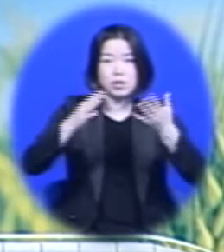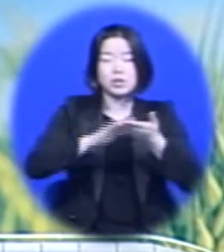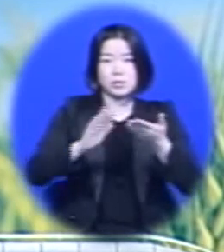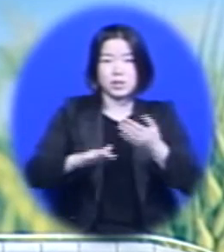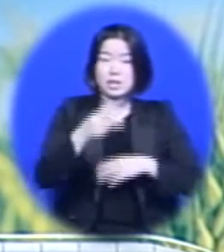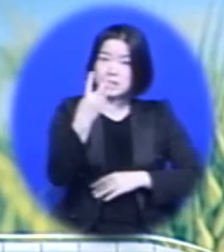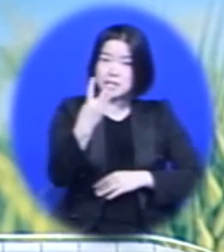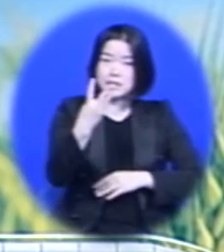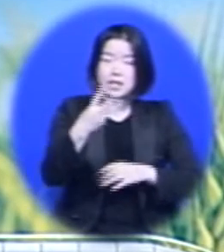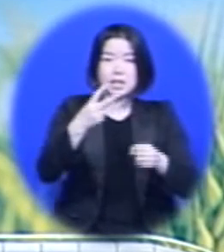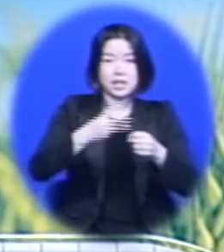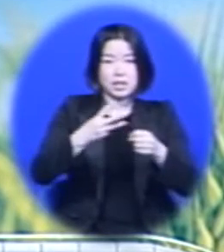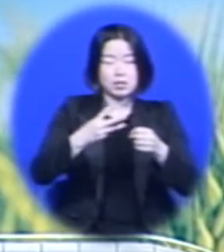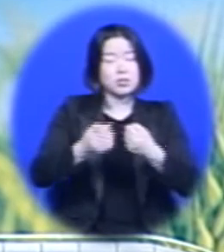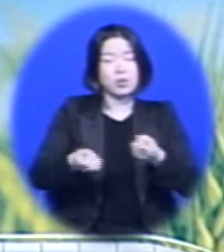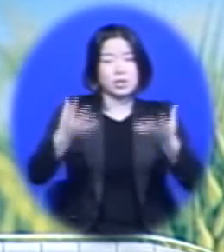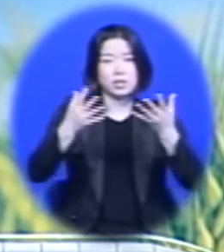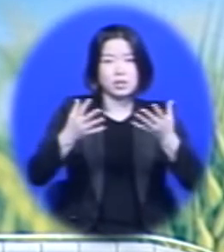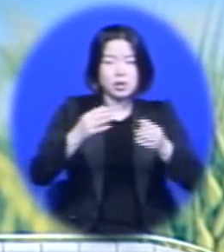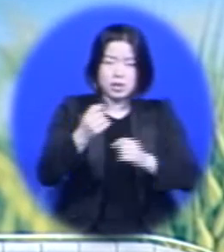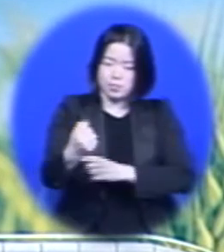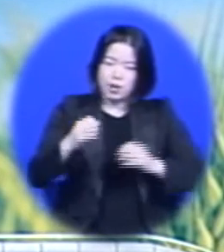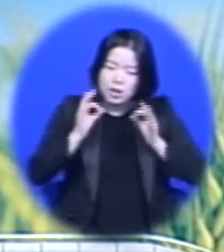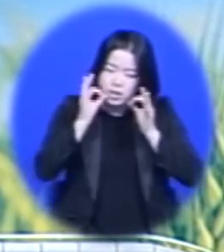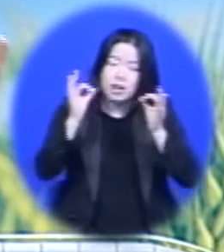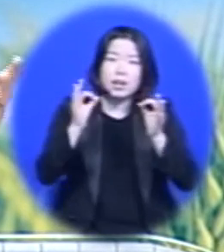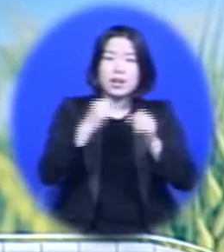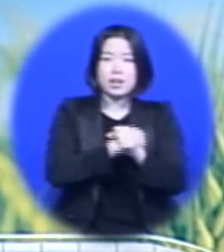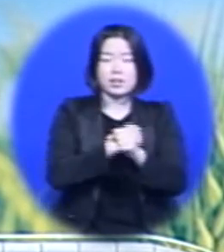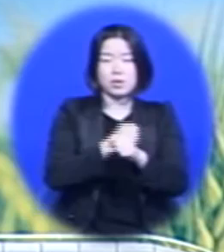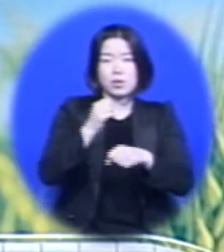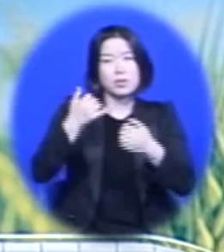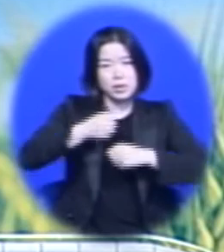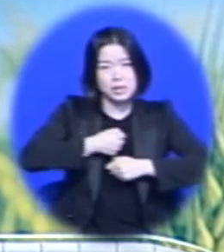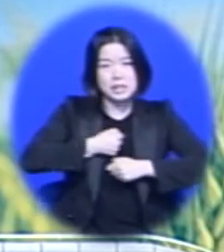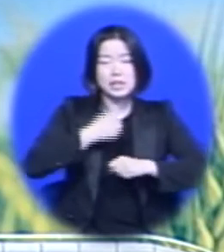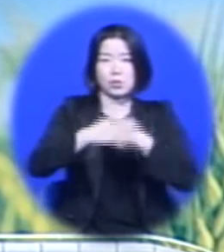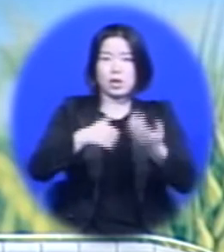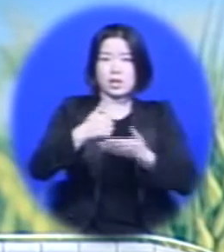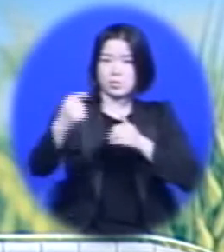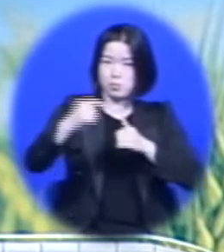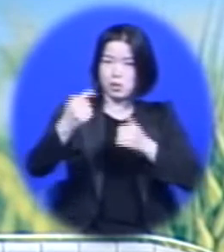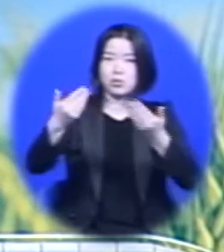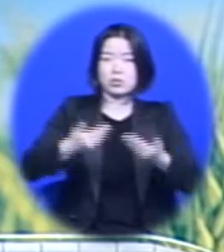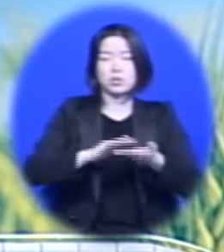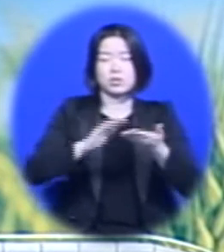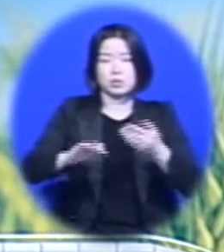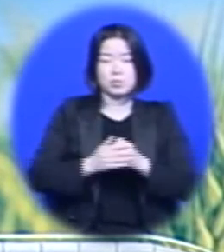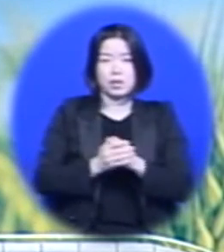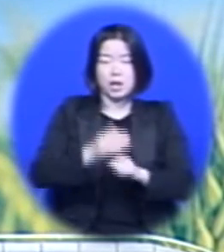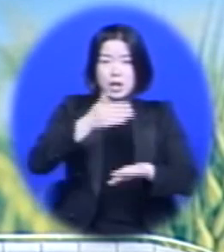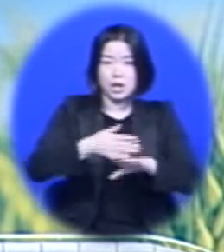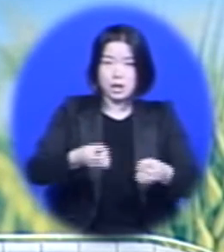절기는 반드시 하나님께 힘을 다하여 감사하여 지키라고 하나님이 말씀하셨습니다. 그러니까 이 감사절 절기에